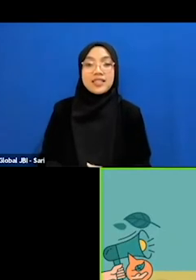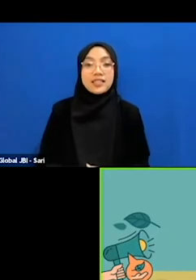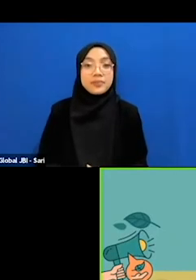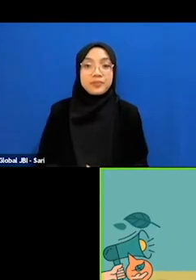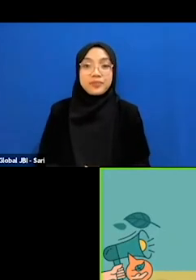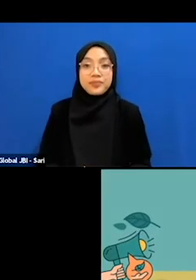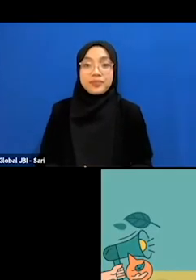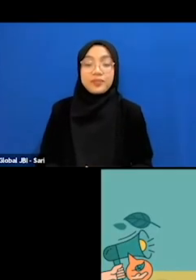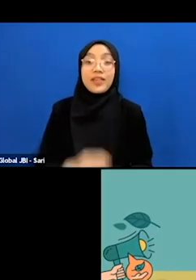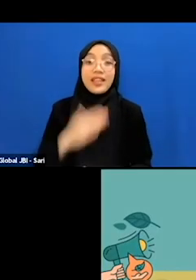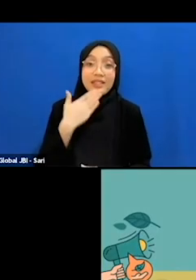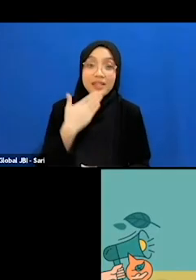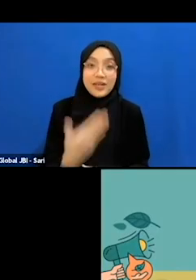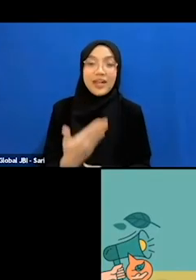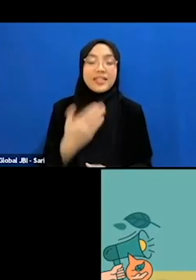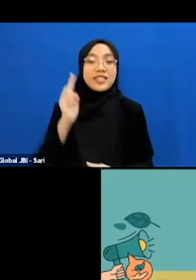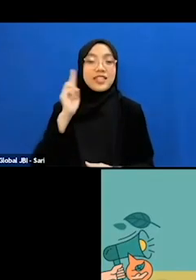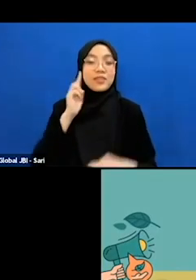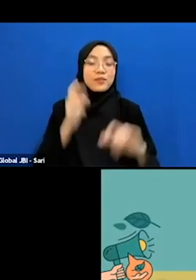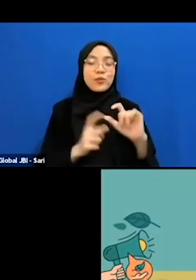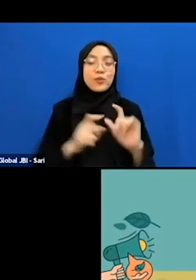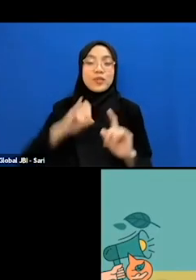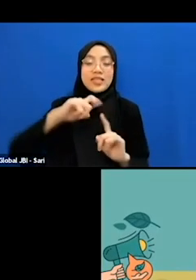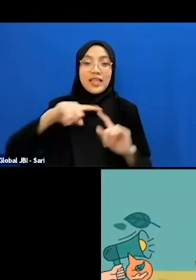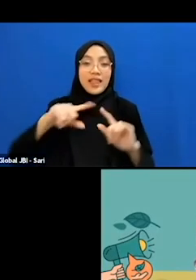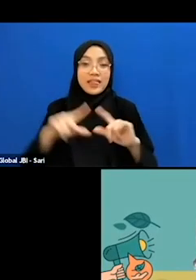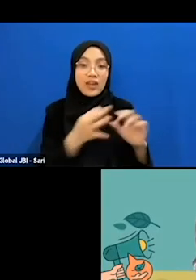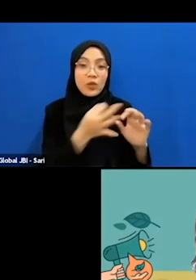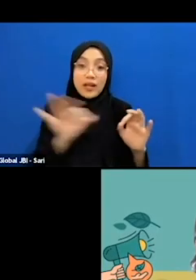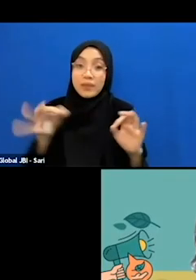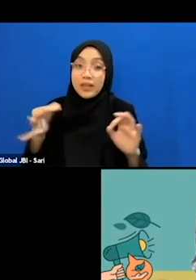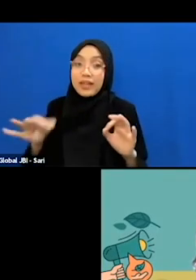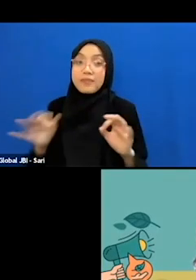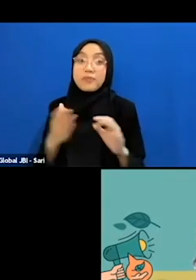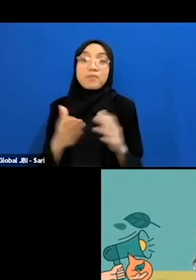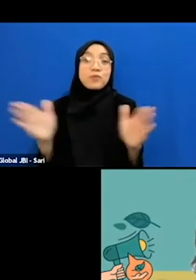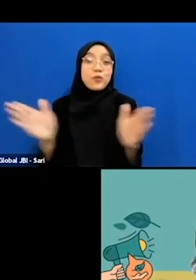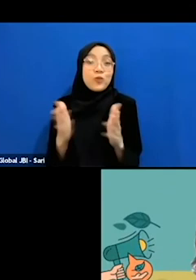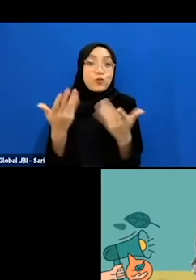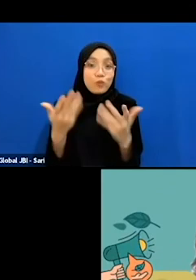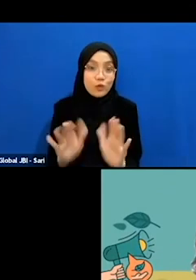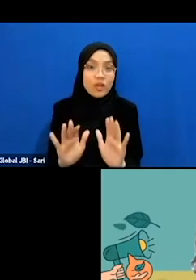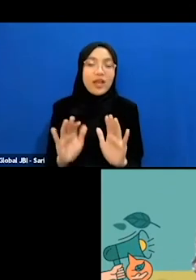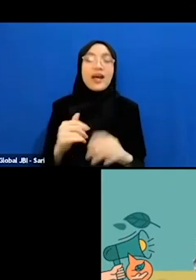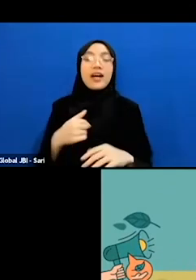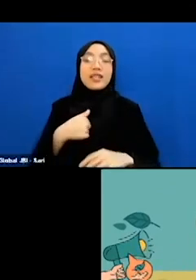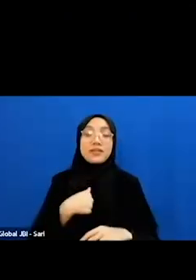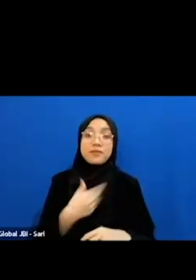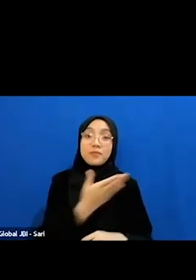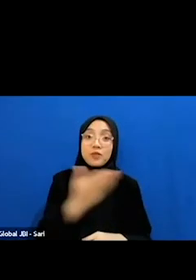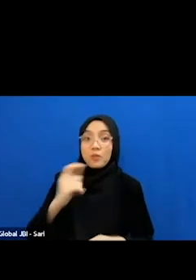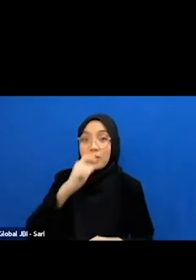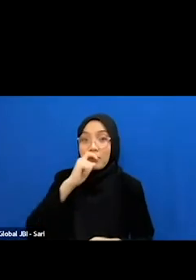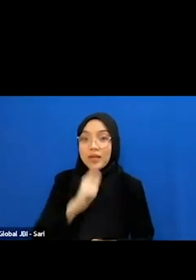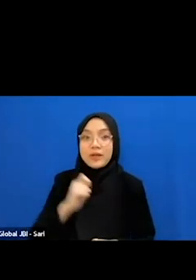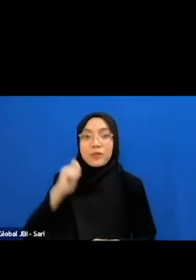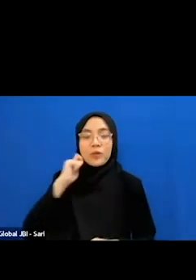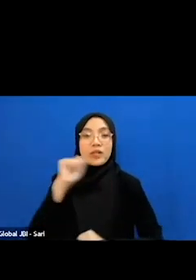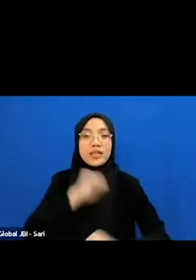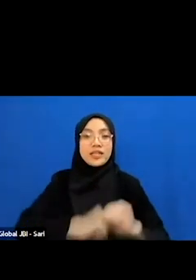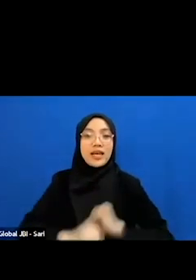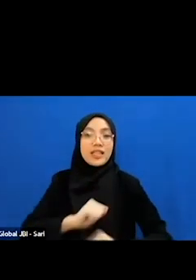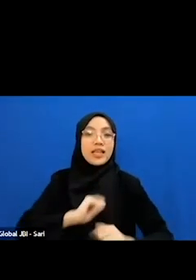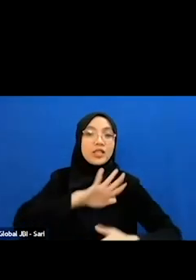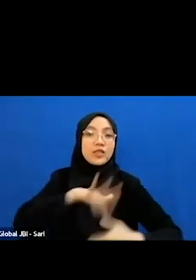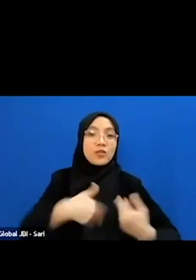terima kasih banyak Ibu Sita atas kalimat penutupnya Baiklah bapak dan ibu sekalian dengan demikian maka berakhirlah